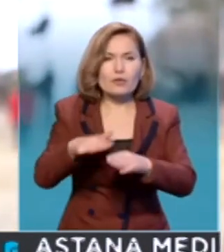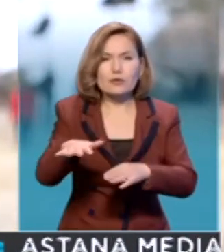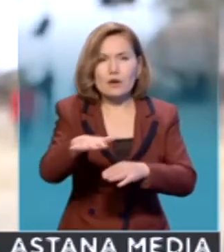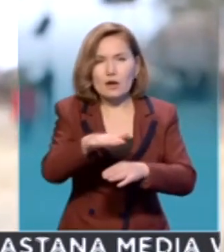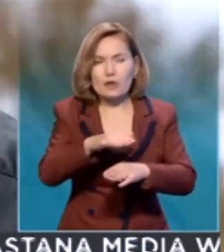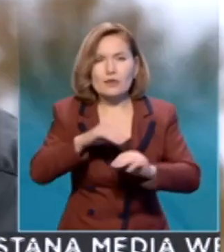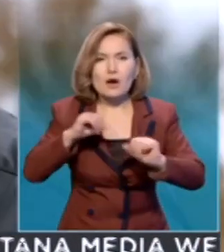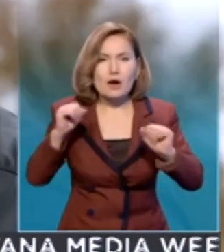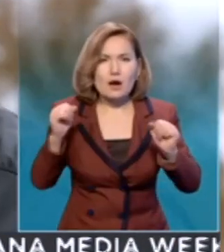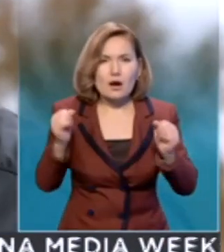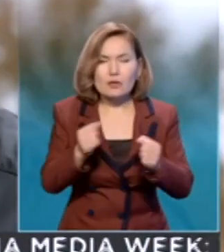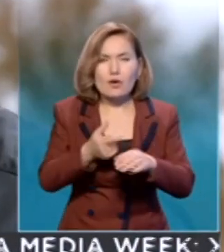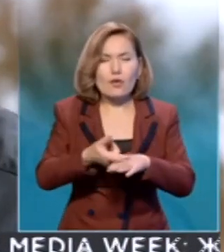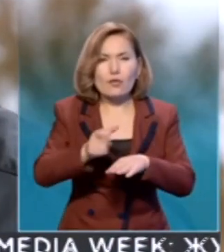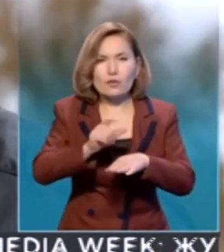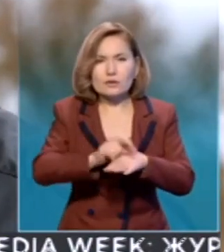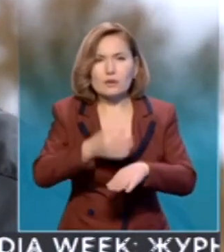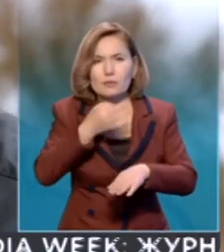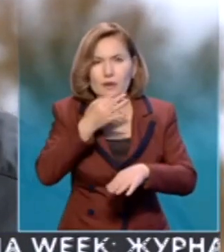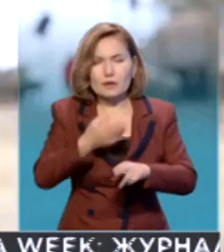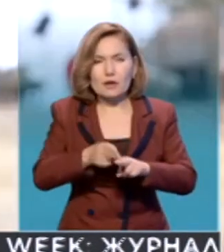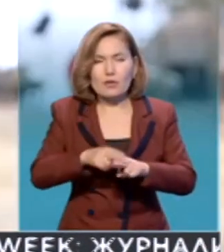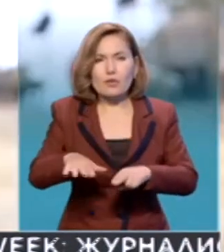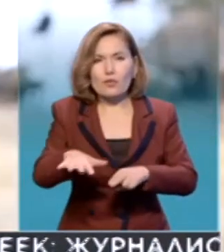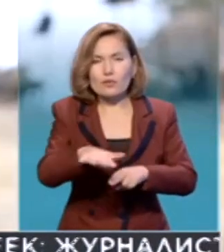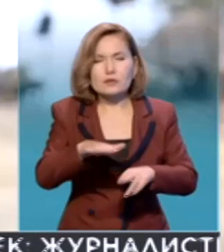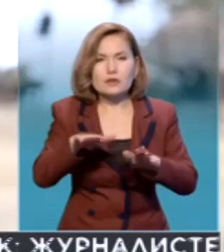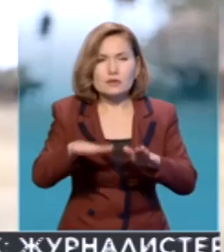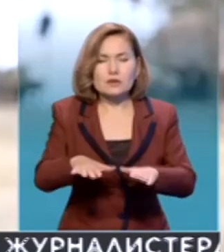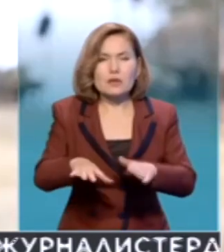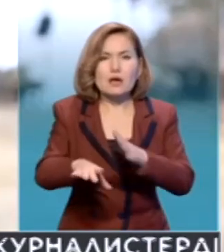кадрға алмаймыз. Локация таңдаған кезде осы жер жаңағы